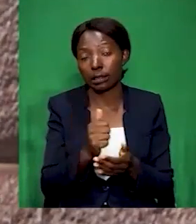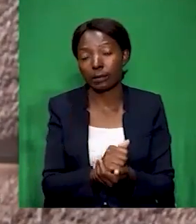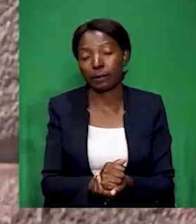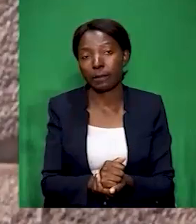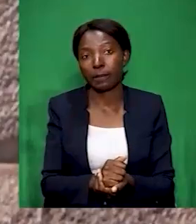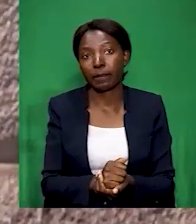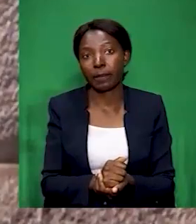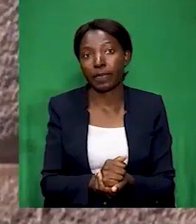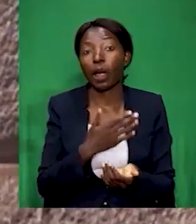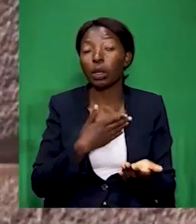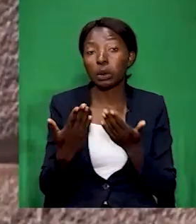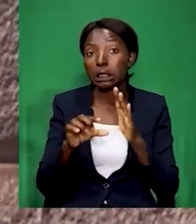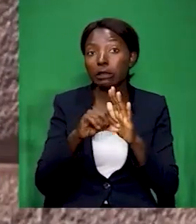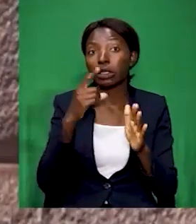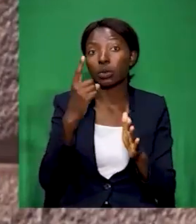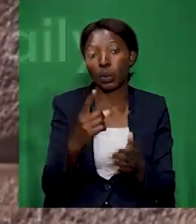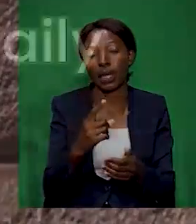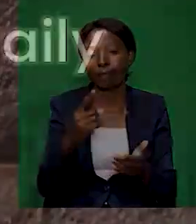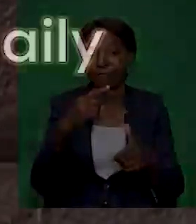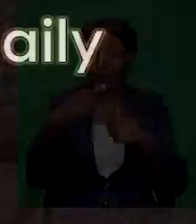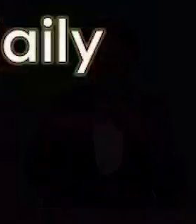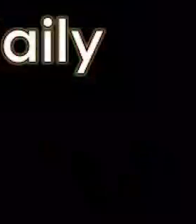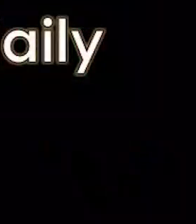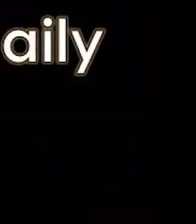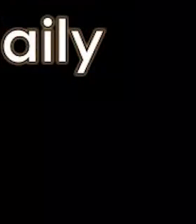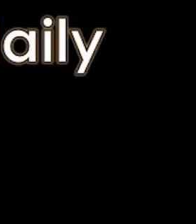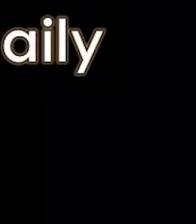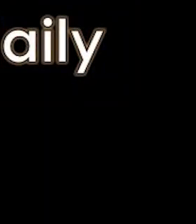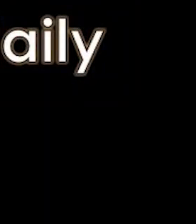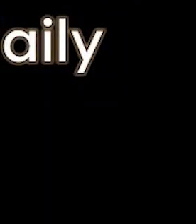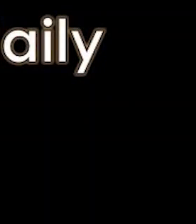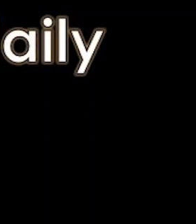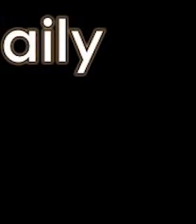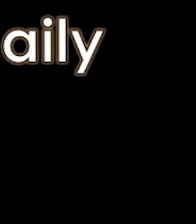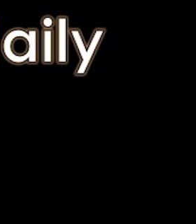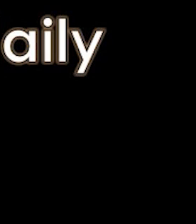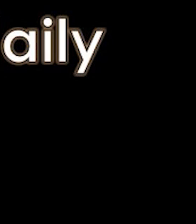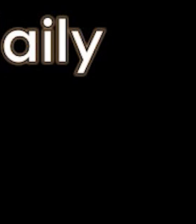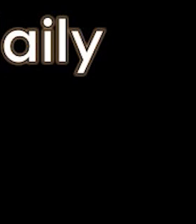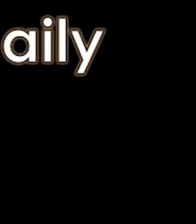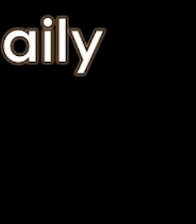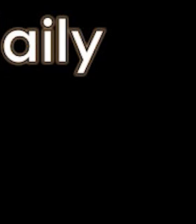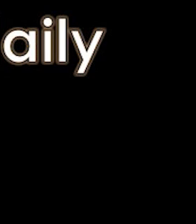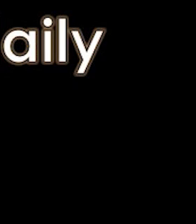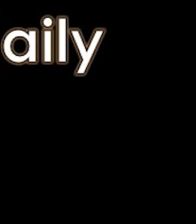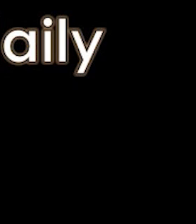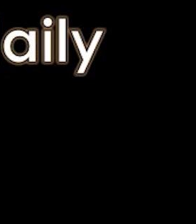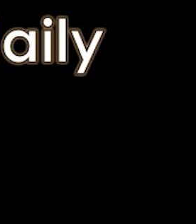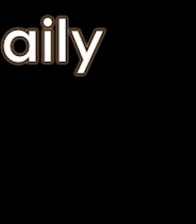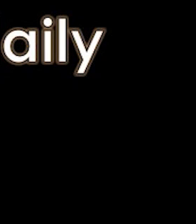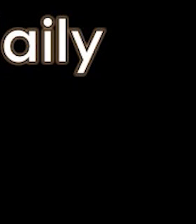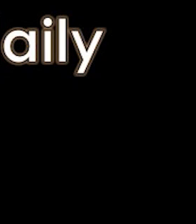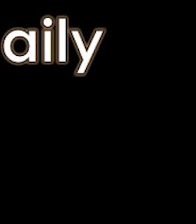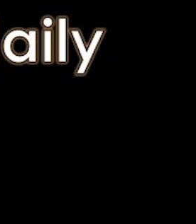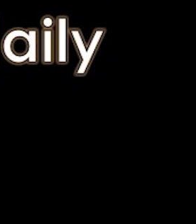ndoyatada kuti bate regai ndiverenge verse 1 ndichidzika. Zvinoone mazuva iwoyo vadzidzi vachiwanda